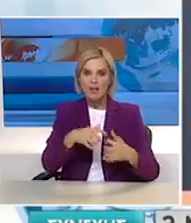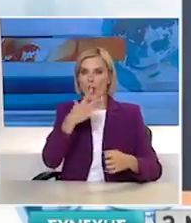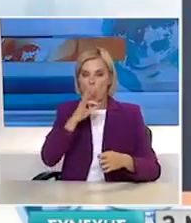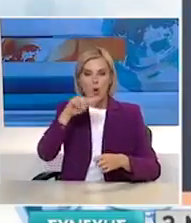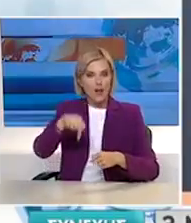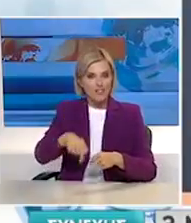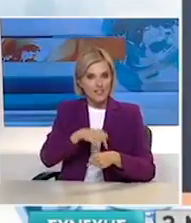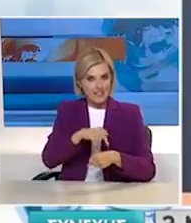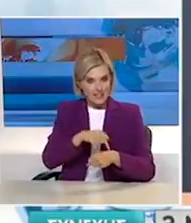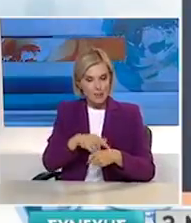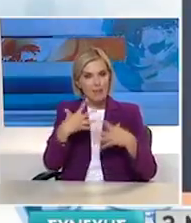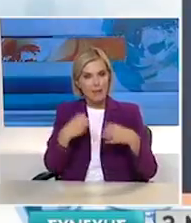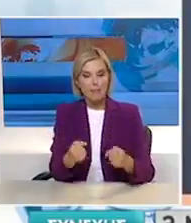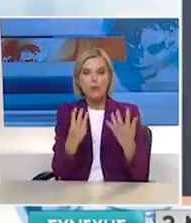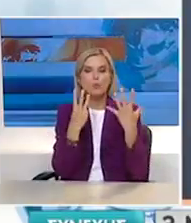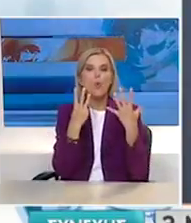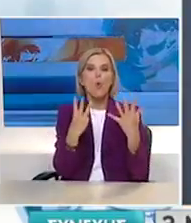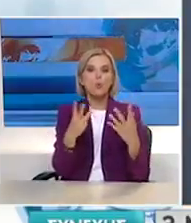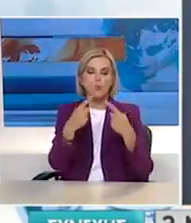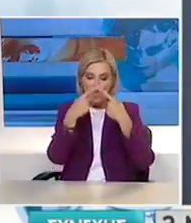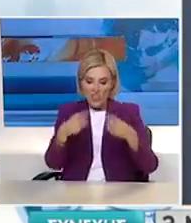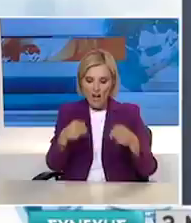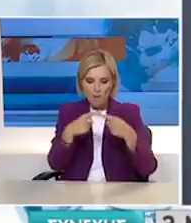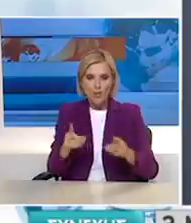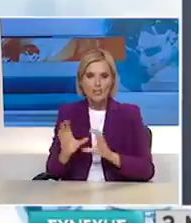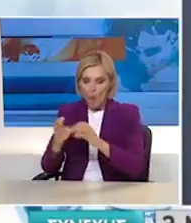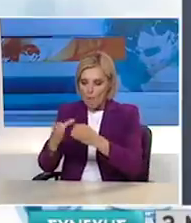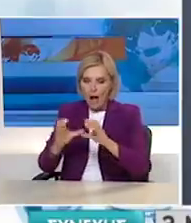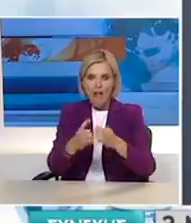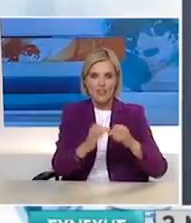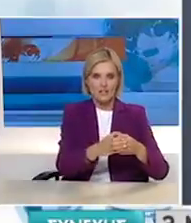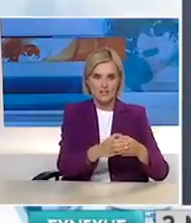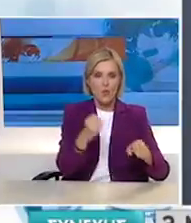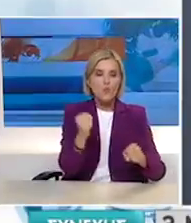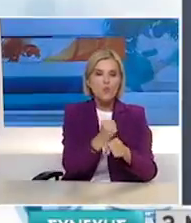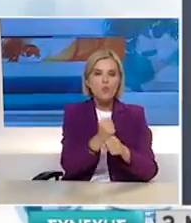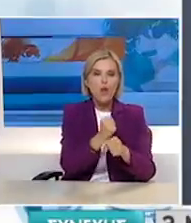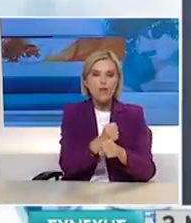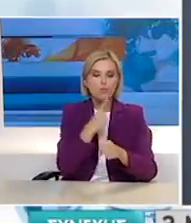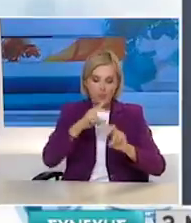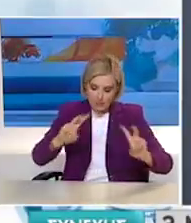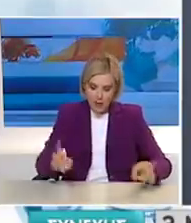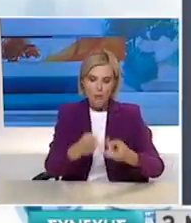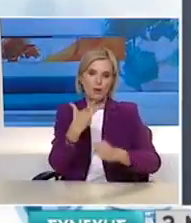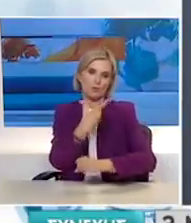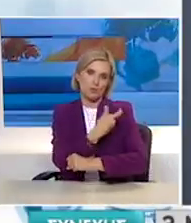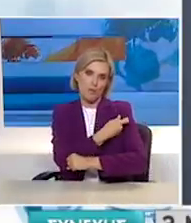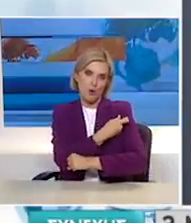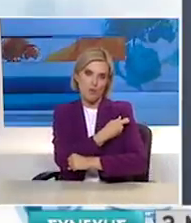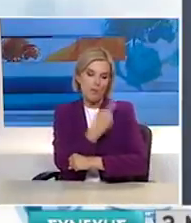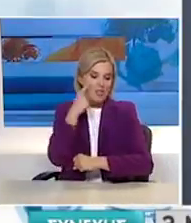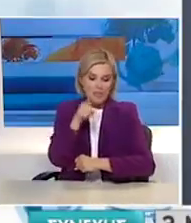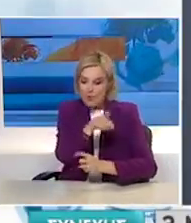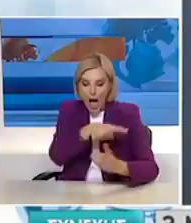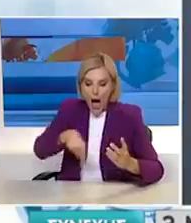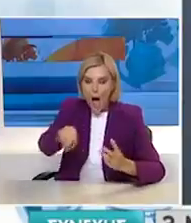εξετάζουν 8 διαφορετικά εμβόλια, η πιο πρώιμη σε φάση 2, δεν μπορούμε να είμαστε σίγουροι ποιο